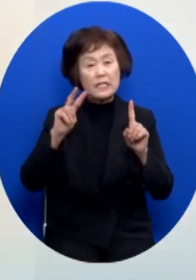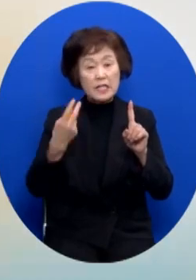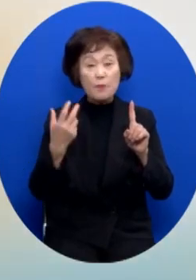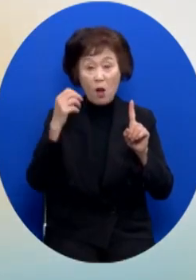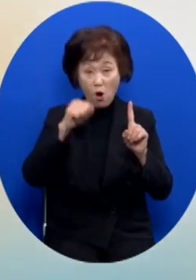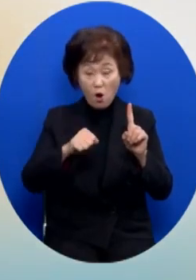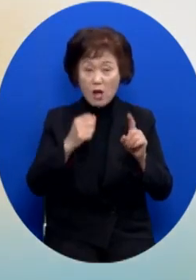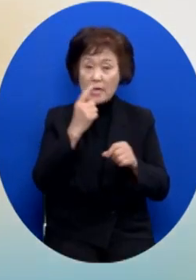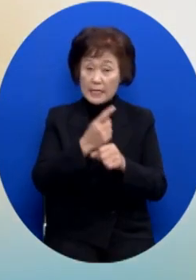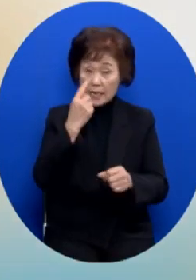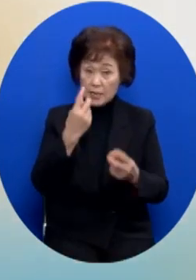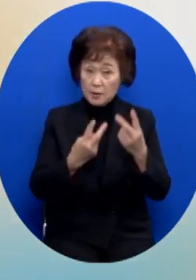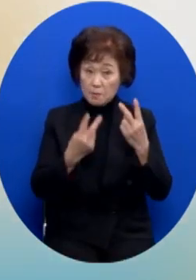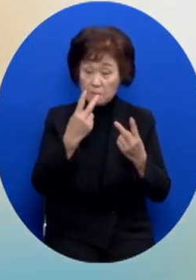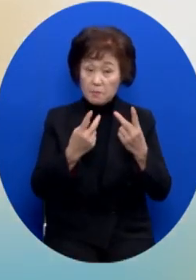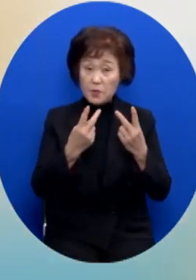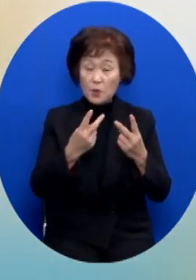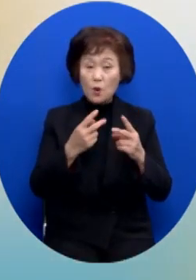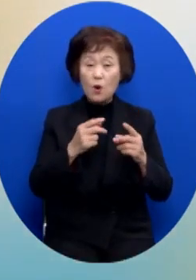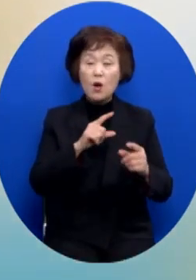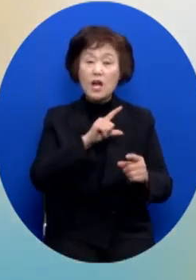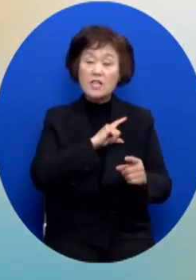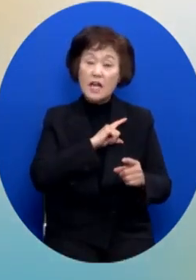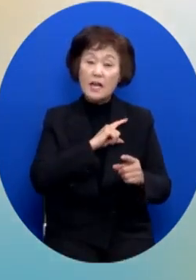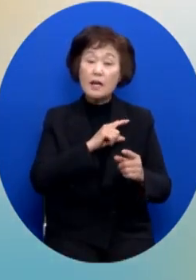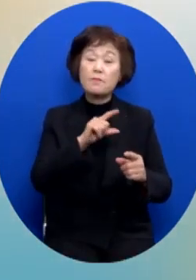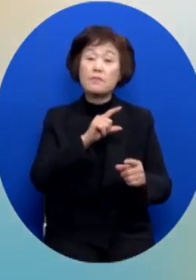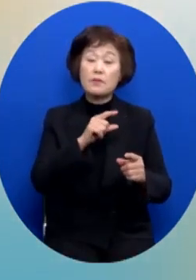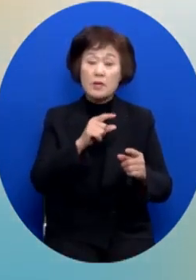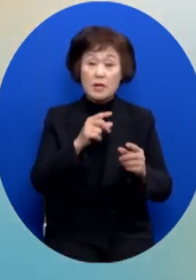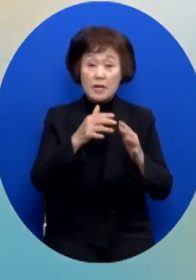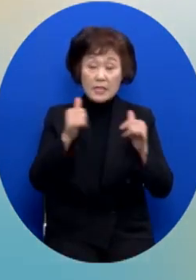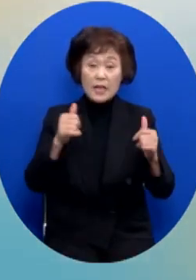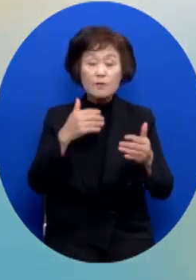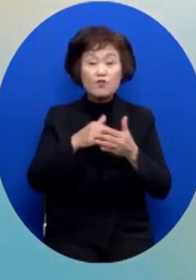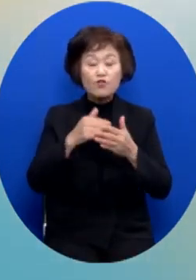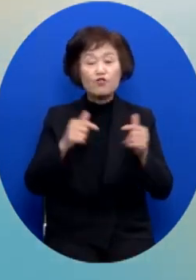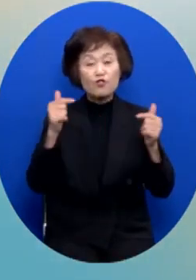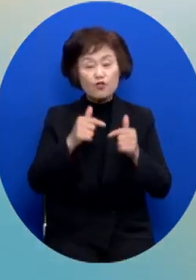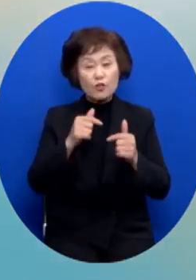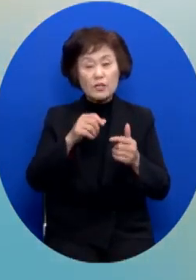지난해와 비교해 공개 인원은 줄었지만 전체 체납액은 늘어난 것으로 나타났습니다.